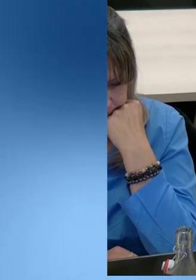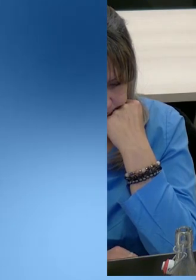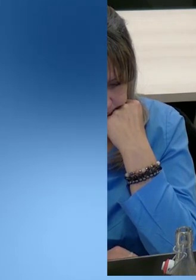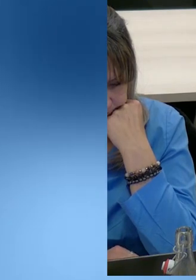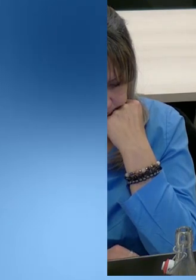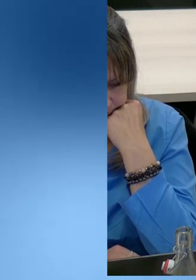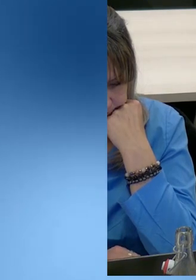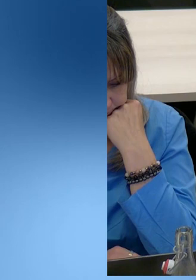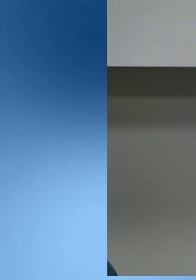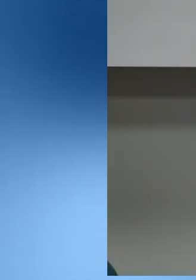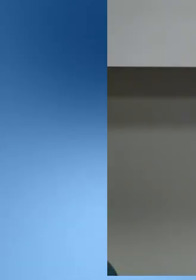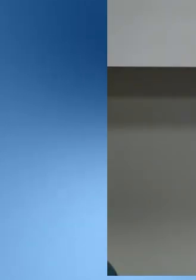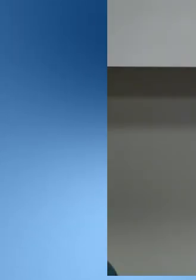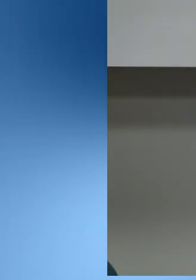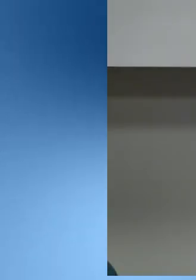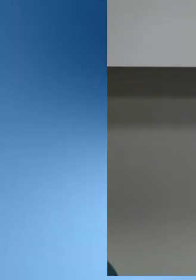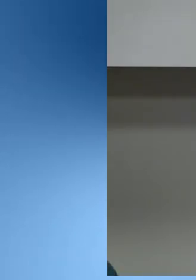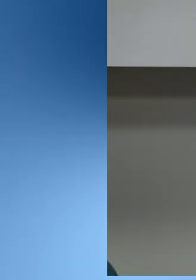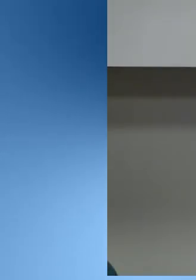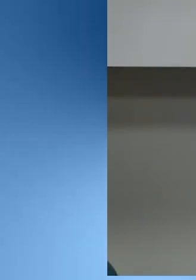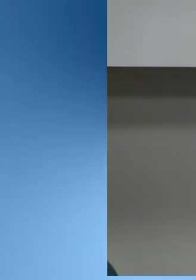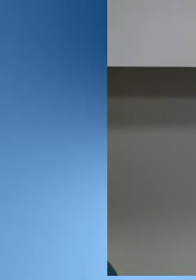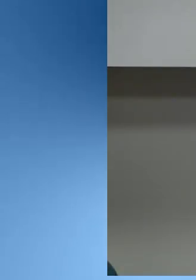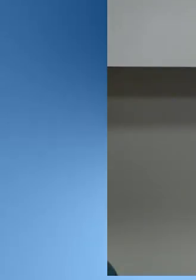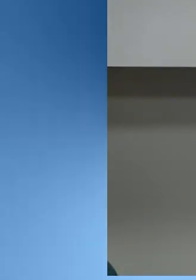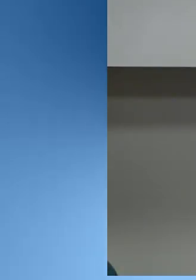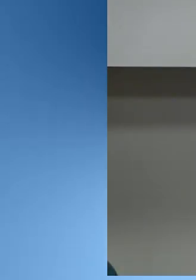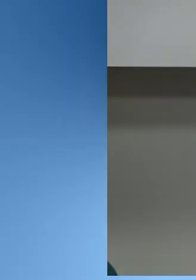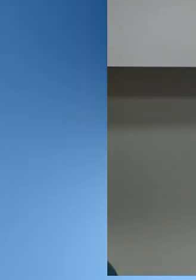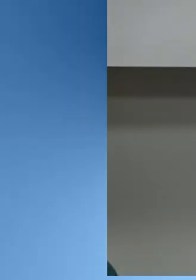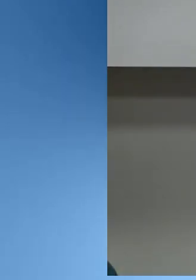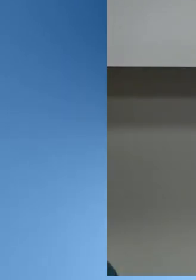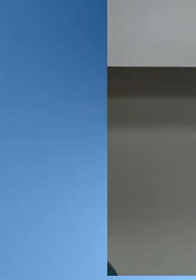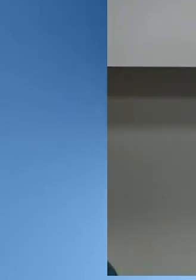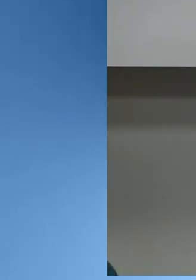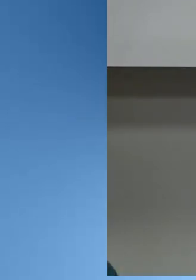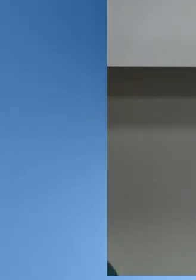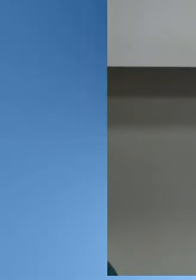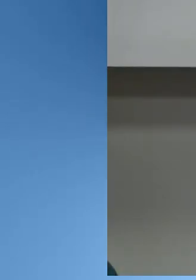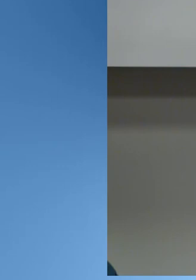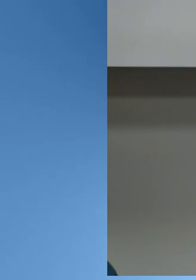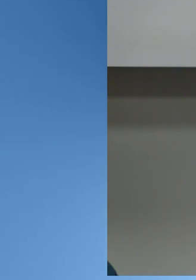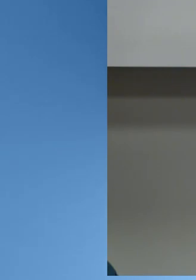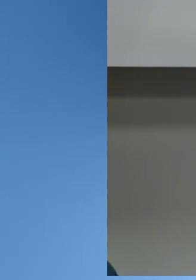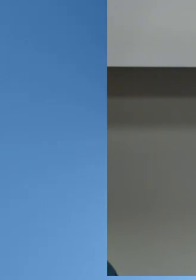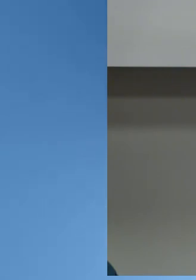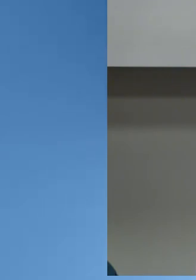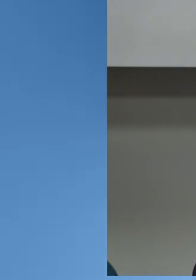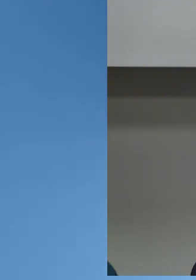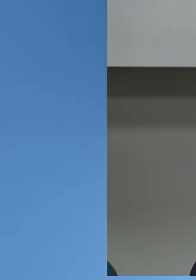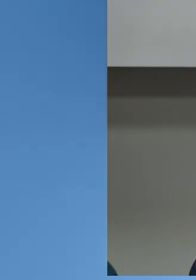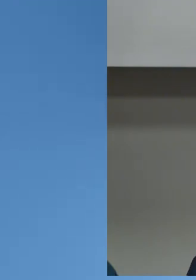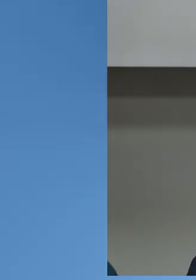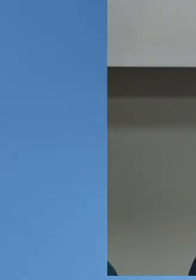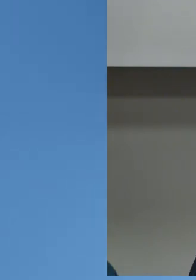voilà merci alors je sais pas si quelqu'un veut répondre mais de ma compréhension s'il y en a il faut lever la main parce que je vous vois pas je vois pas vos